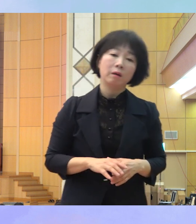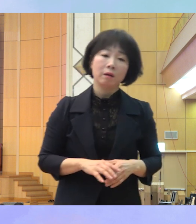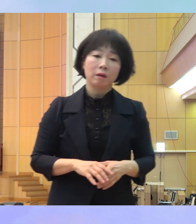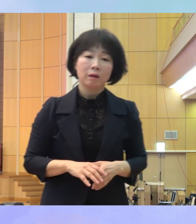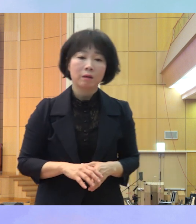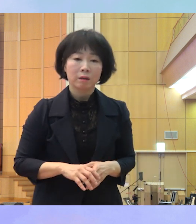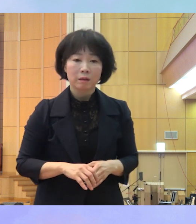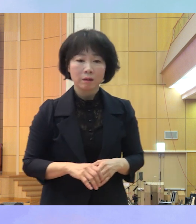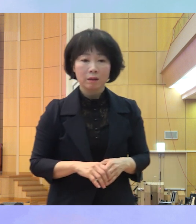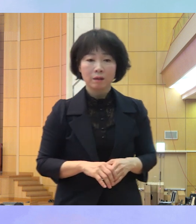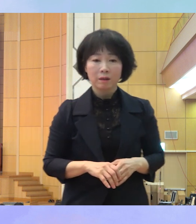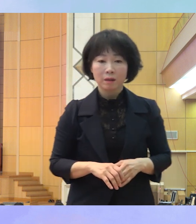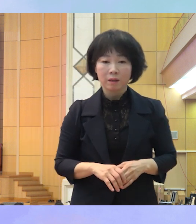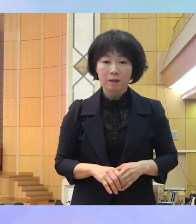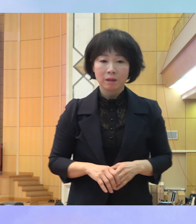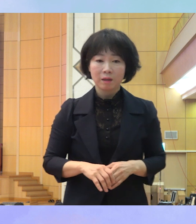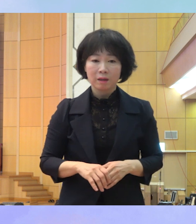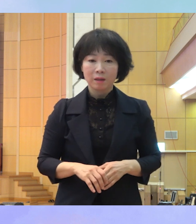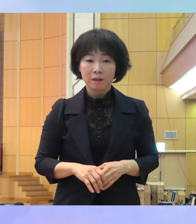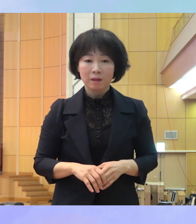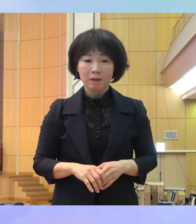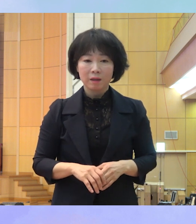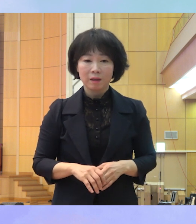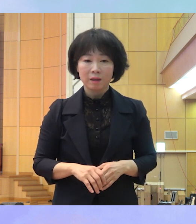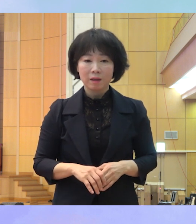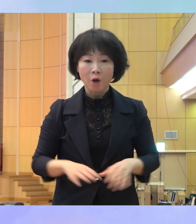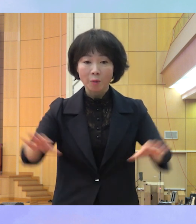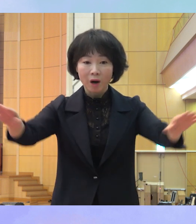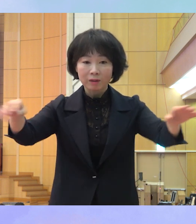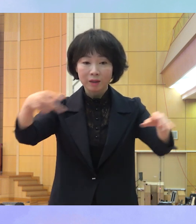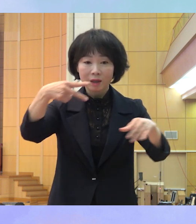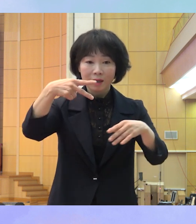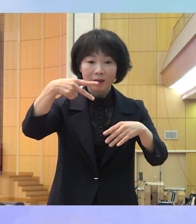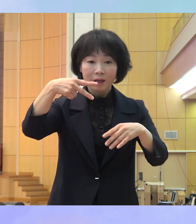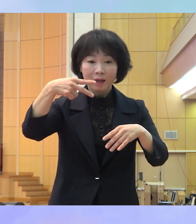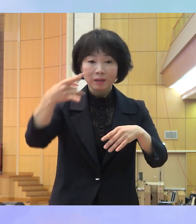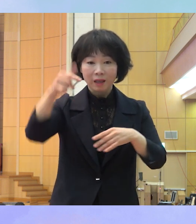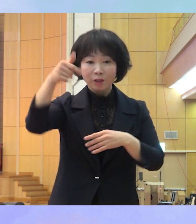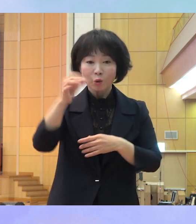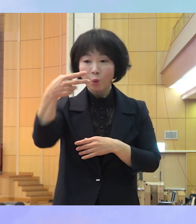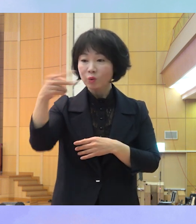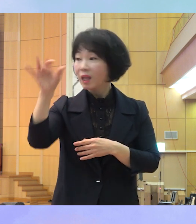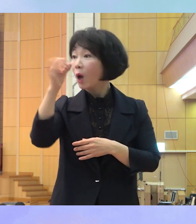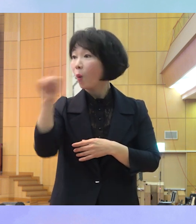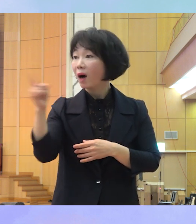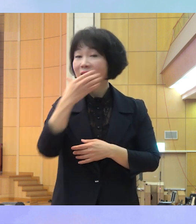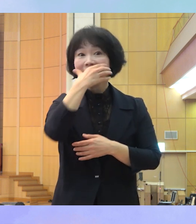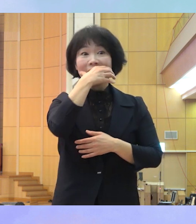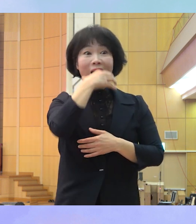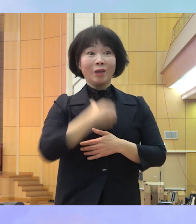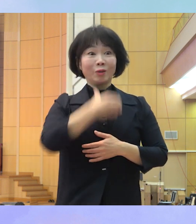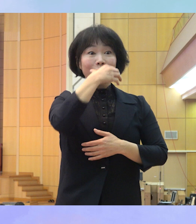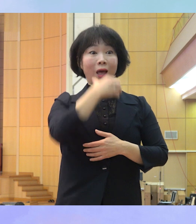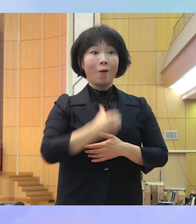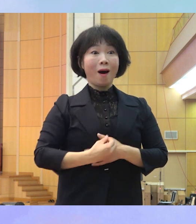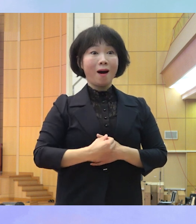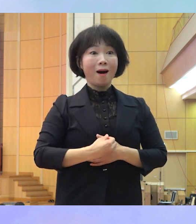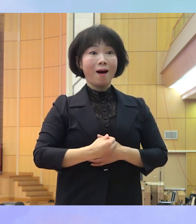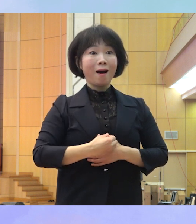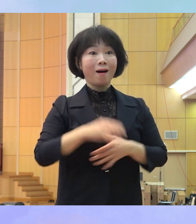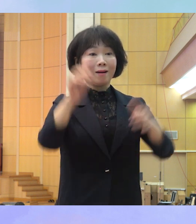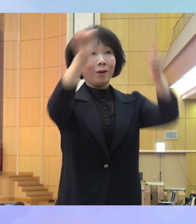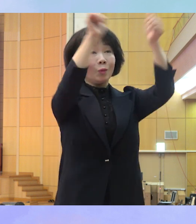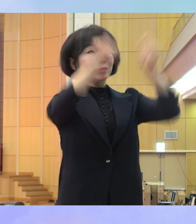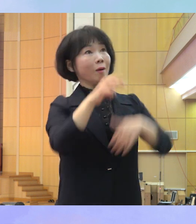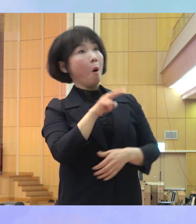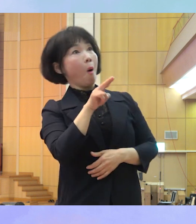세종대왕 그 동상 앞에 기념상한테 딱 가볼 때는 세종대왕에 대해서 생각하게 돼 있잖아. 그렇잖아요?